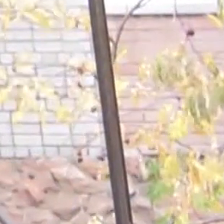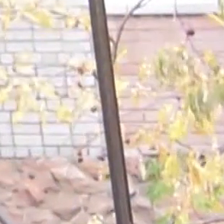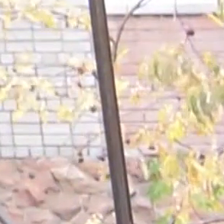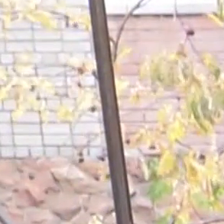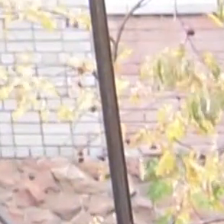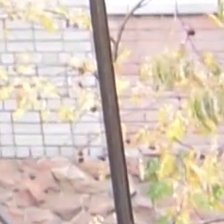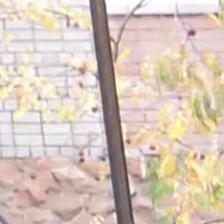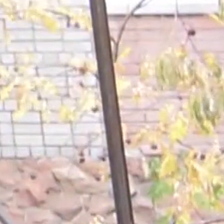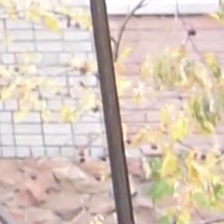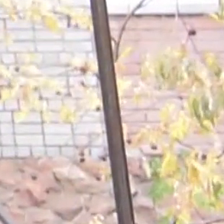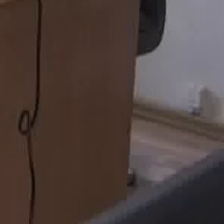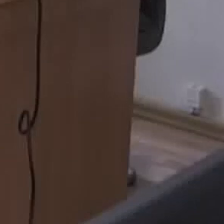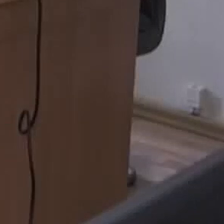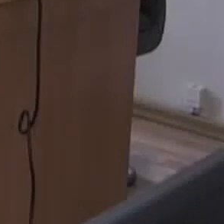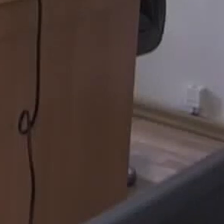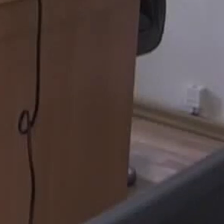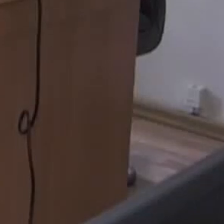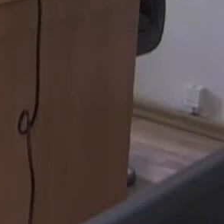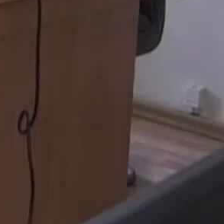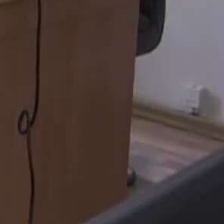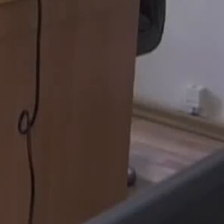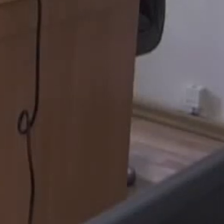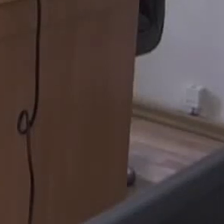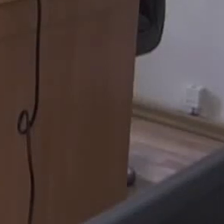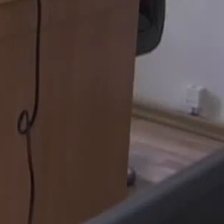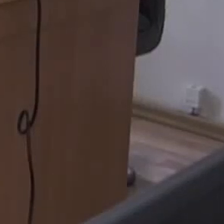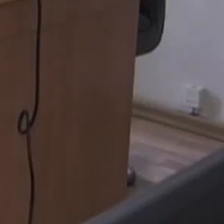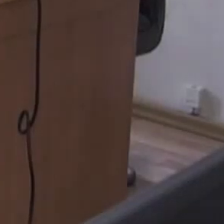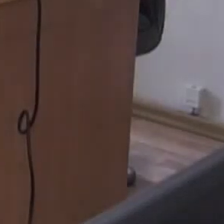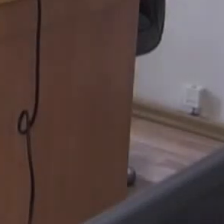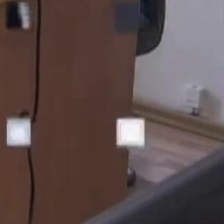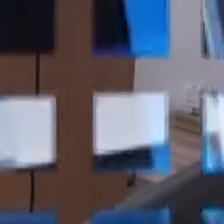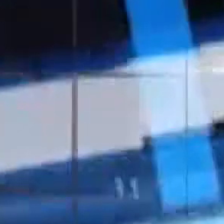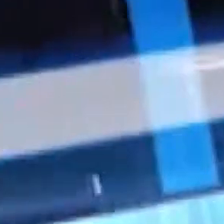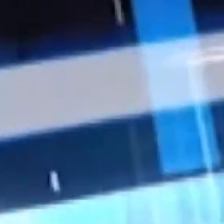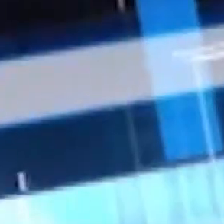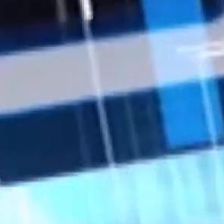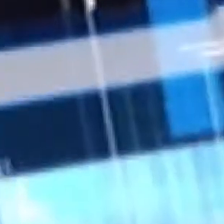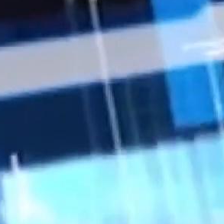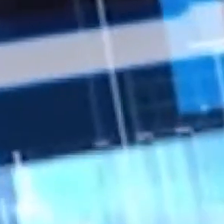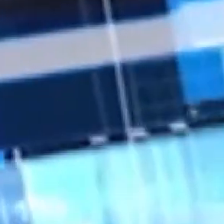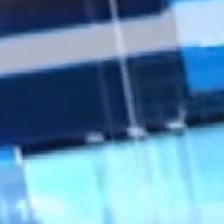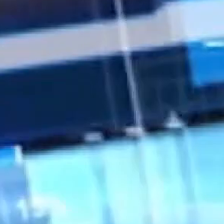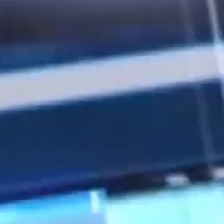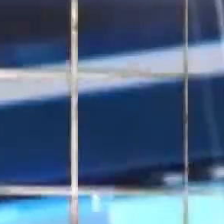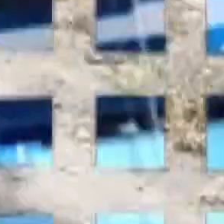Отбасындағы зорлық-зомбылық артқан, жыл басынан бері атана құқығын айыруға қатысты 96 іс қаралған.